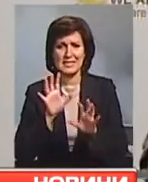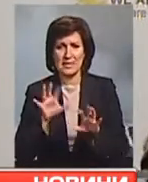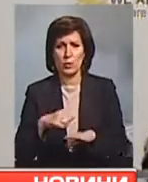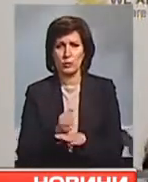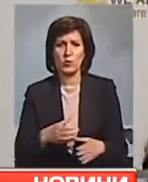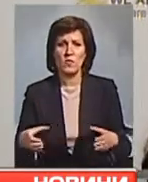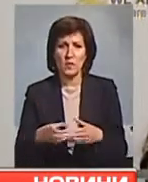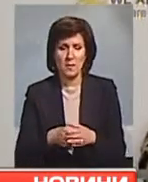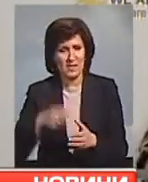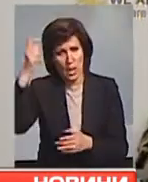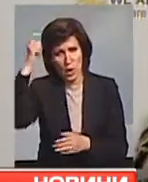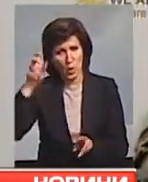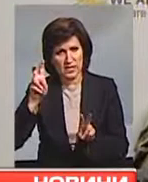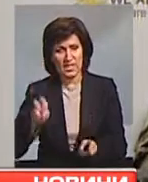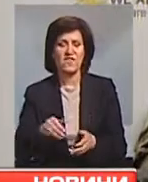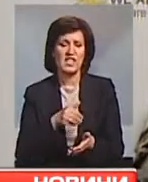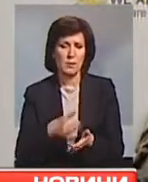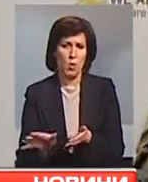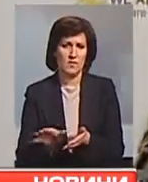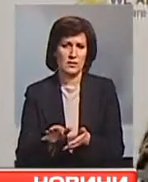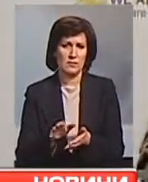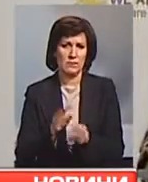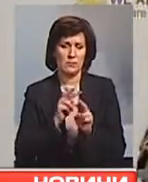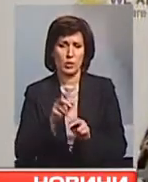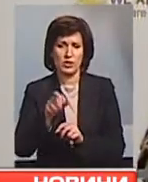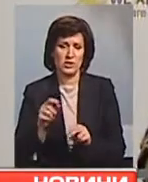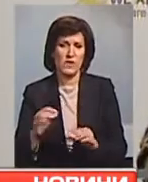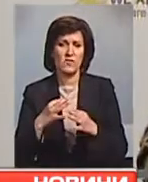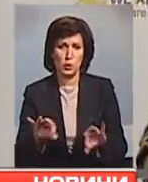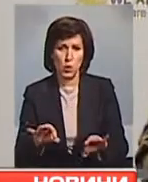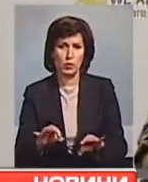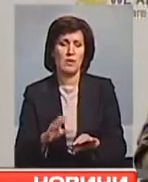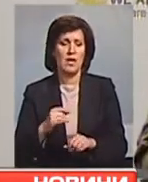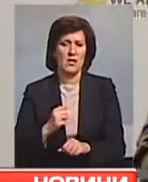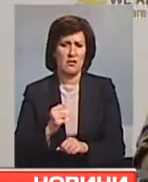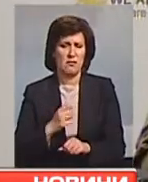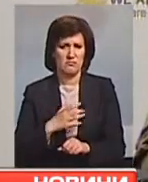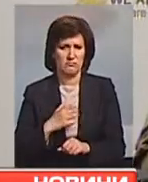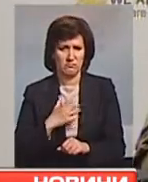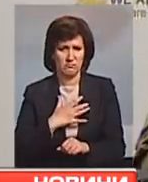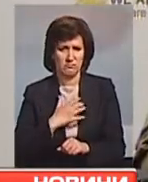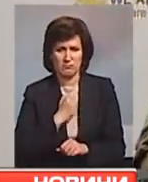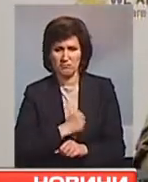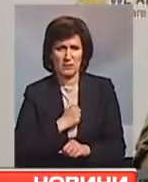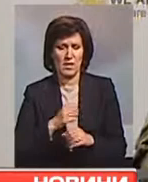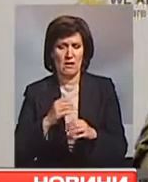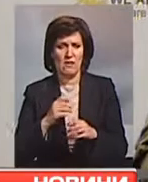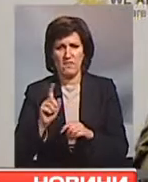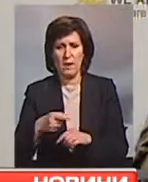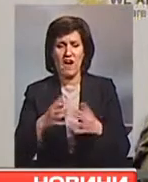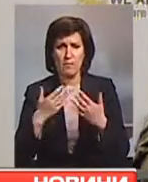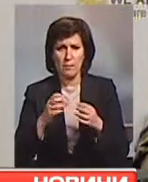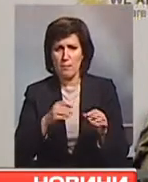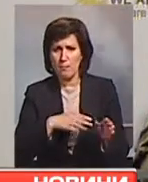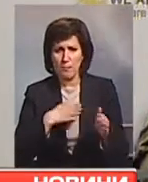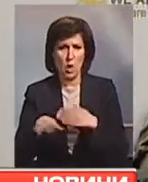формування казаків відмовив спостерігачам у доступі і агресивно вимагав покинути територію. Також